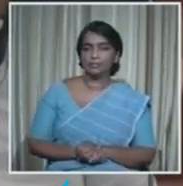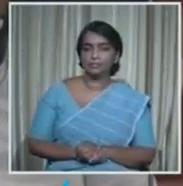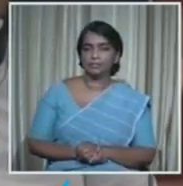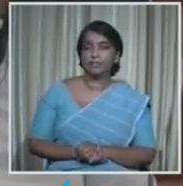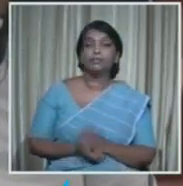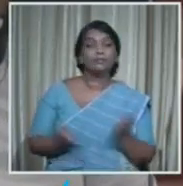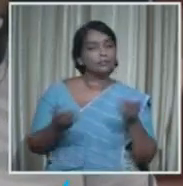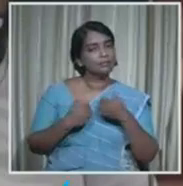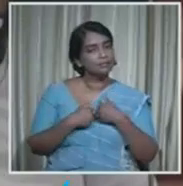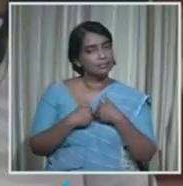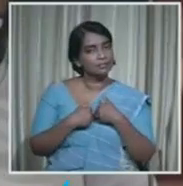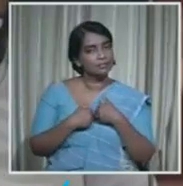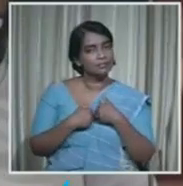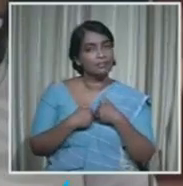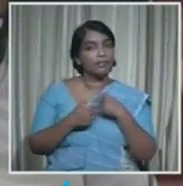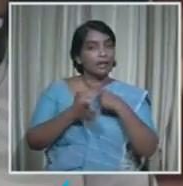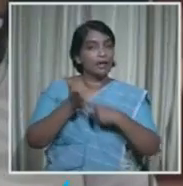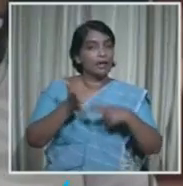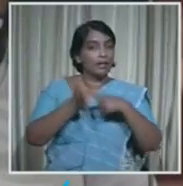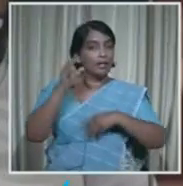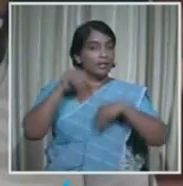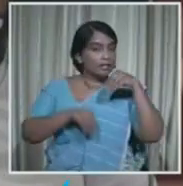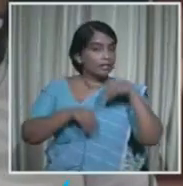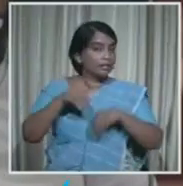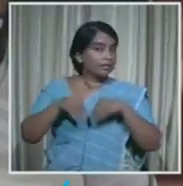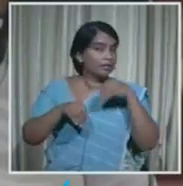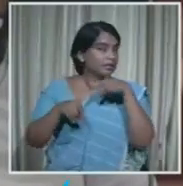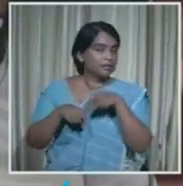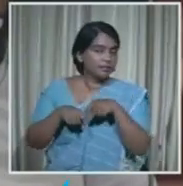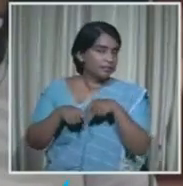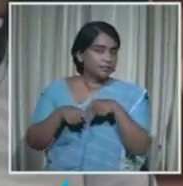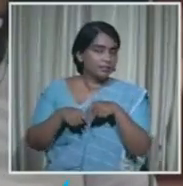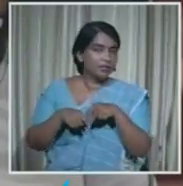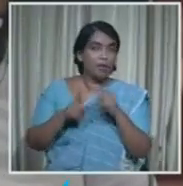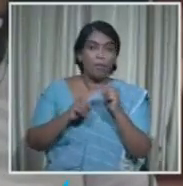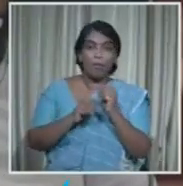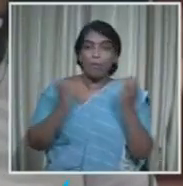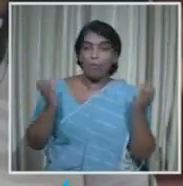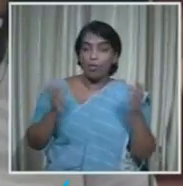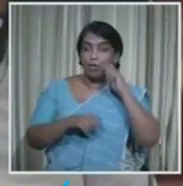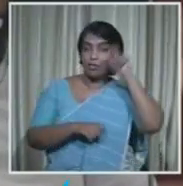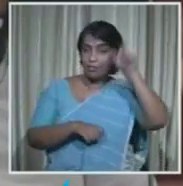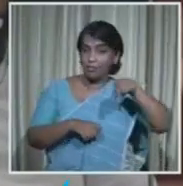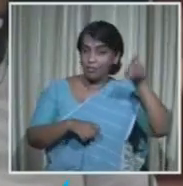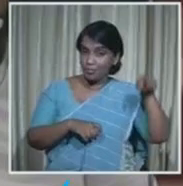api deshapalane yavilla polonnaruwe janathawa